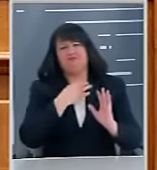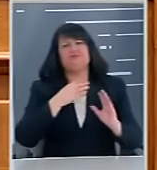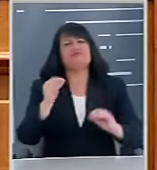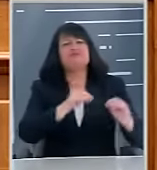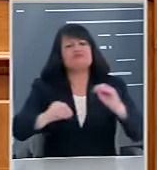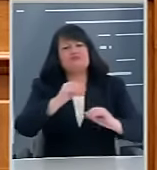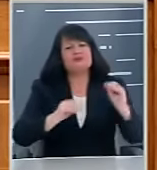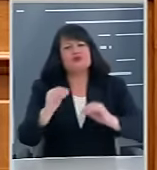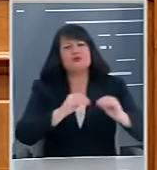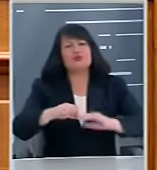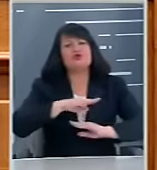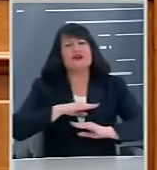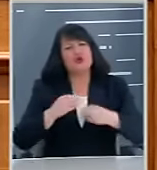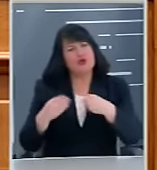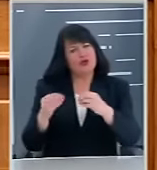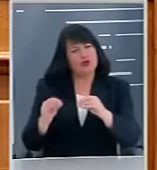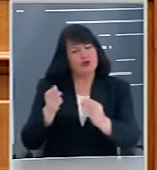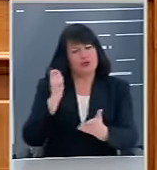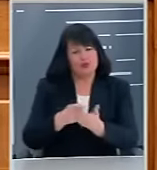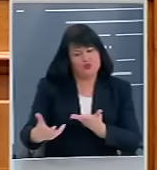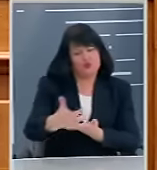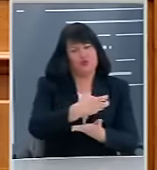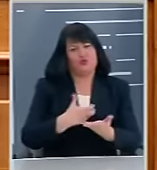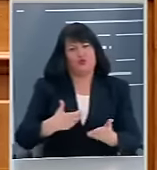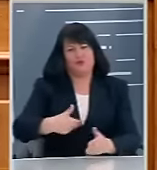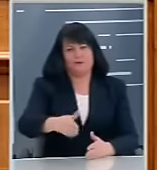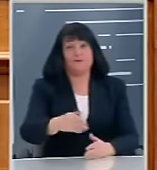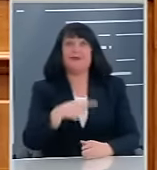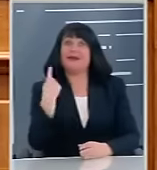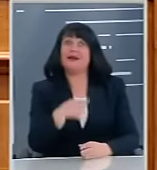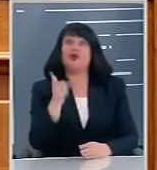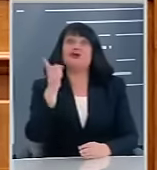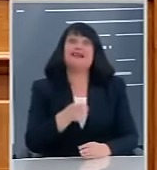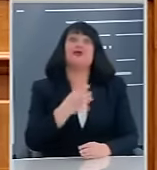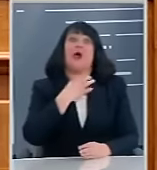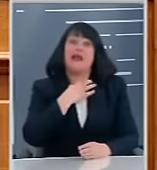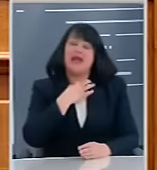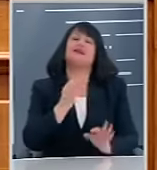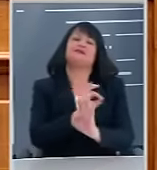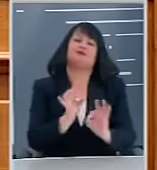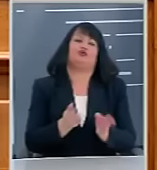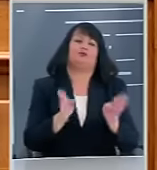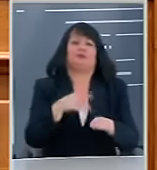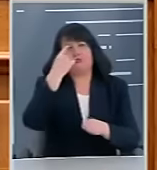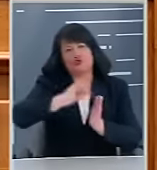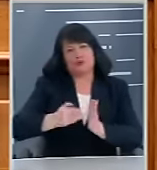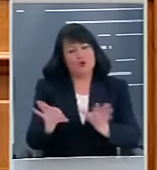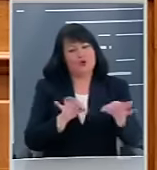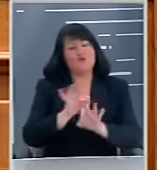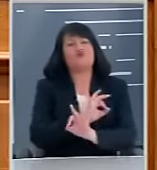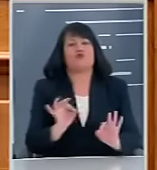εξοπλισμού, που πρόκειται να καλύψει μέχρι το τέλος της τετραετίας το 100% των αγκών του προσωπικού των ενόπλων δυνάμεων.